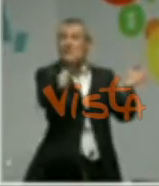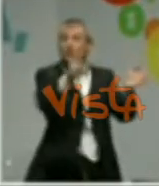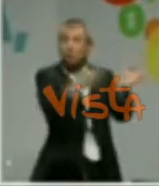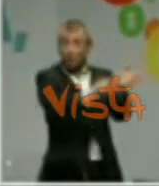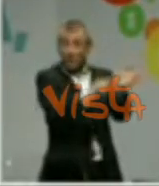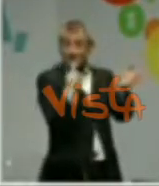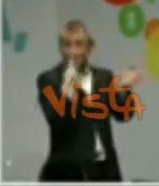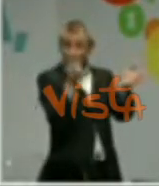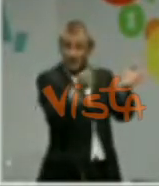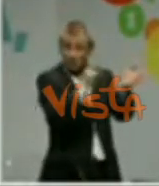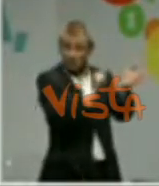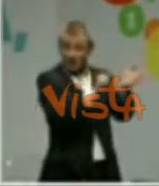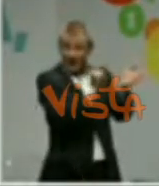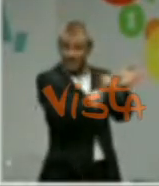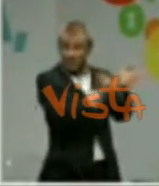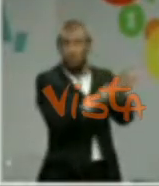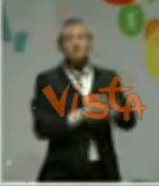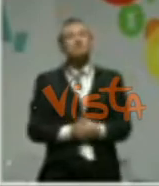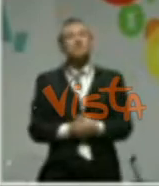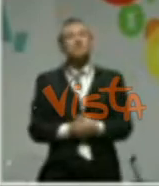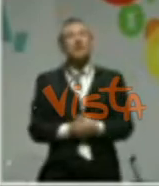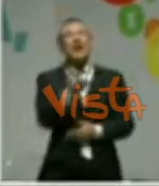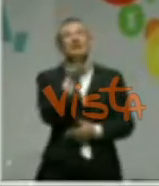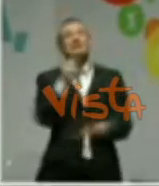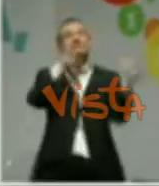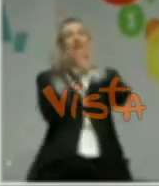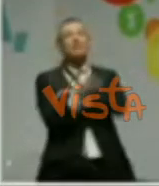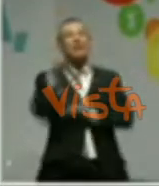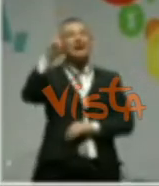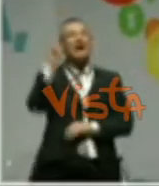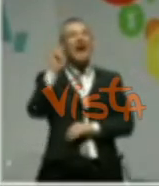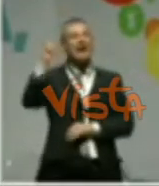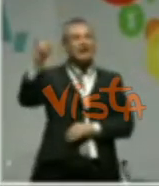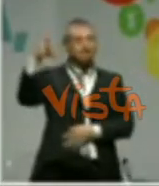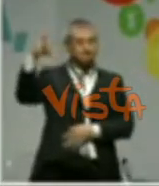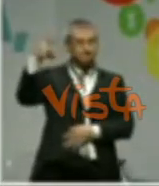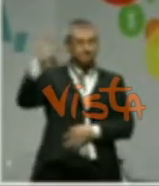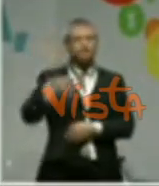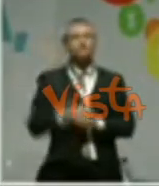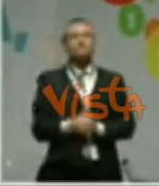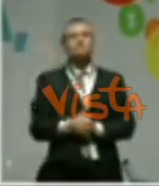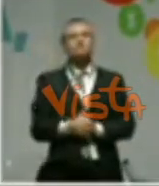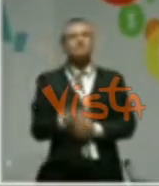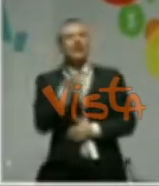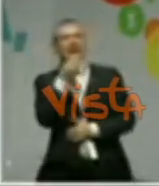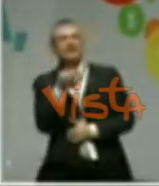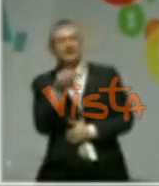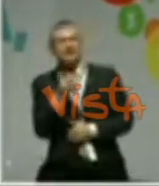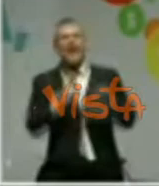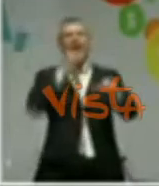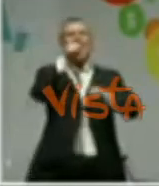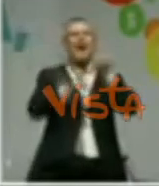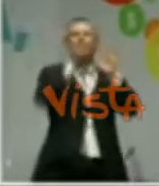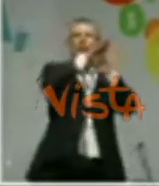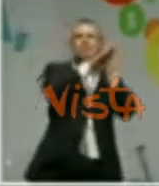importante senza la riforma della rai che non vuol dire cambiare i palinsesti televisivi